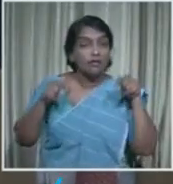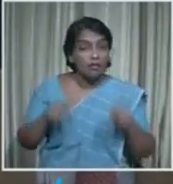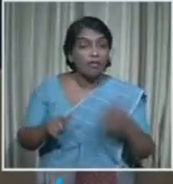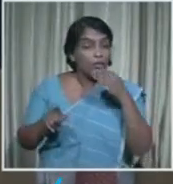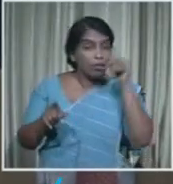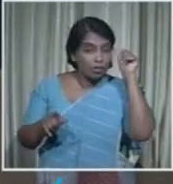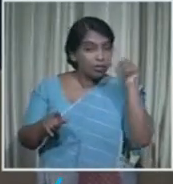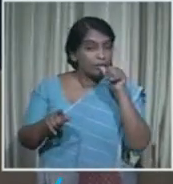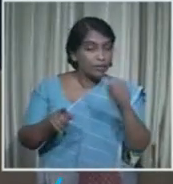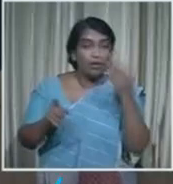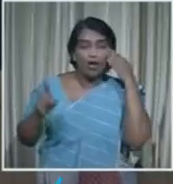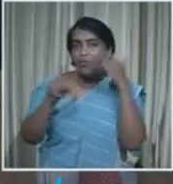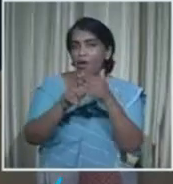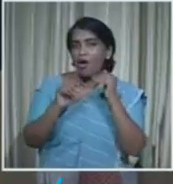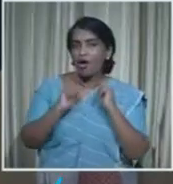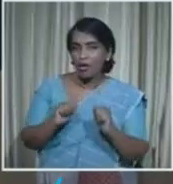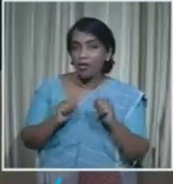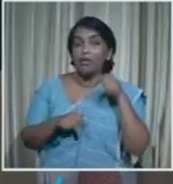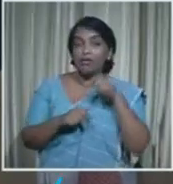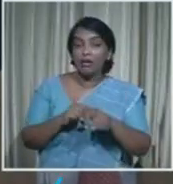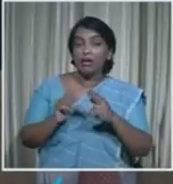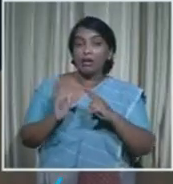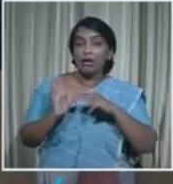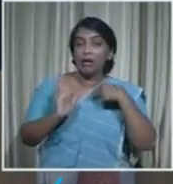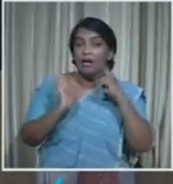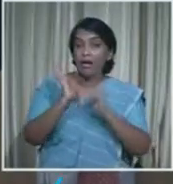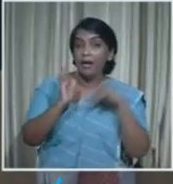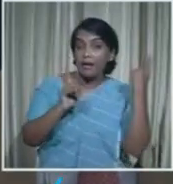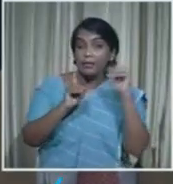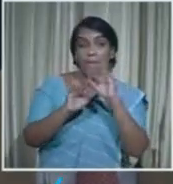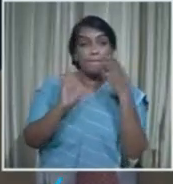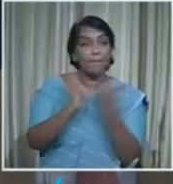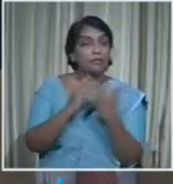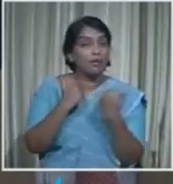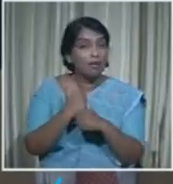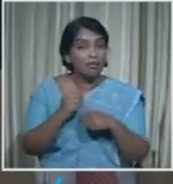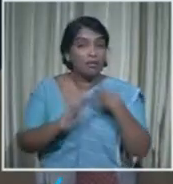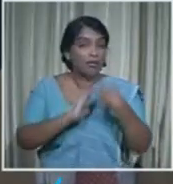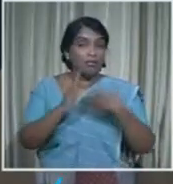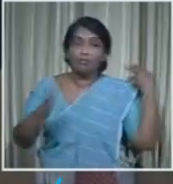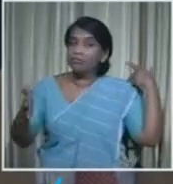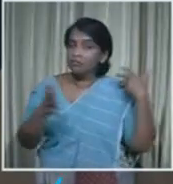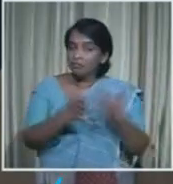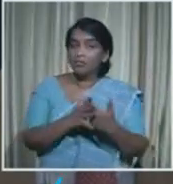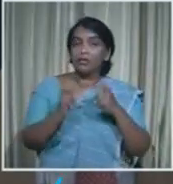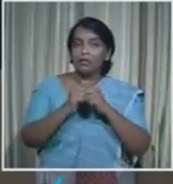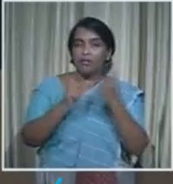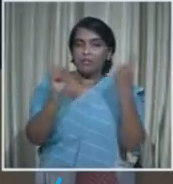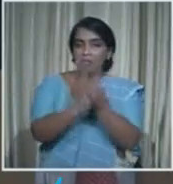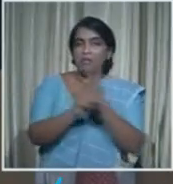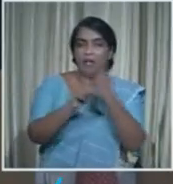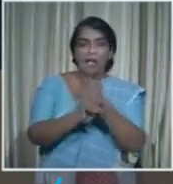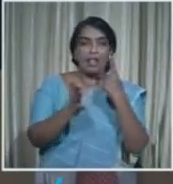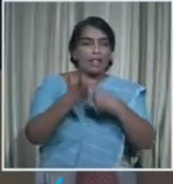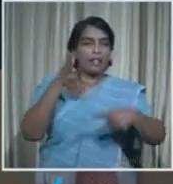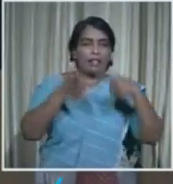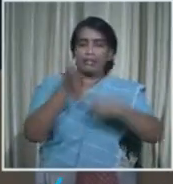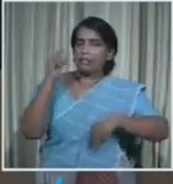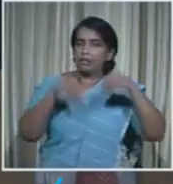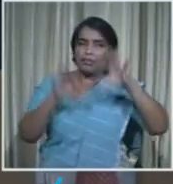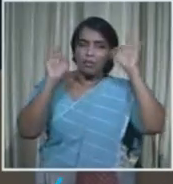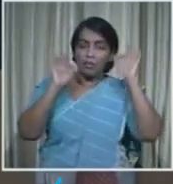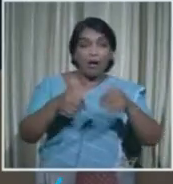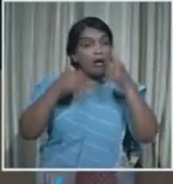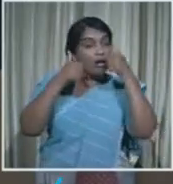පිළිබඳව අපි අවබෝධ කරගෙන මේක ජාතික ප්‍රතිපත්ති හදලා මේ රටේ මෙච්චර දවසක් තිබිච්ච තට්ටුමාරු දේශපාලනයෙන් එහාට ගිහිල්ලා